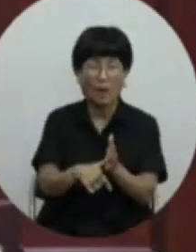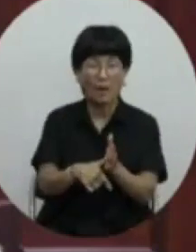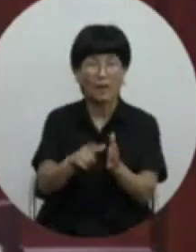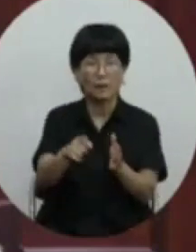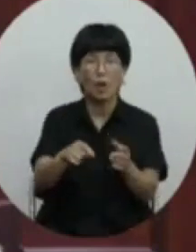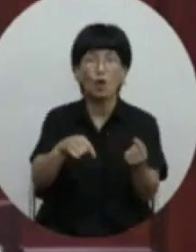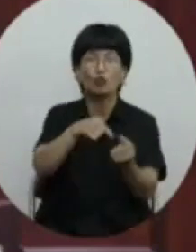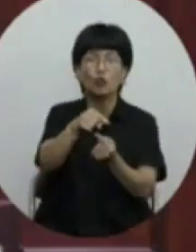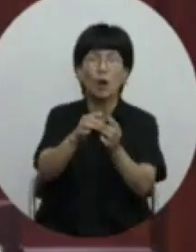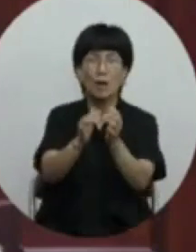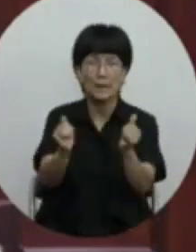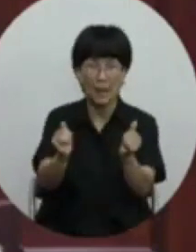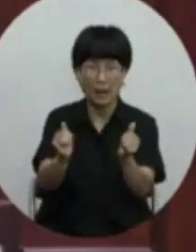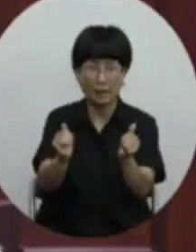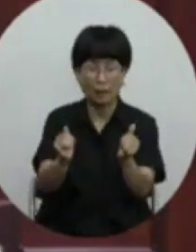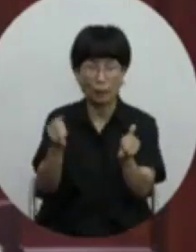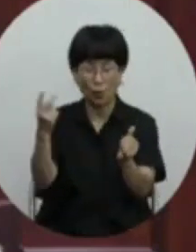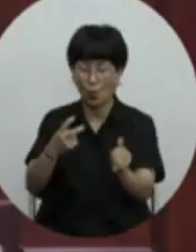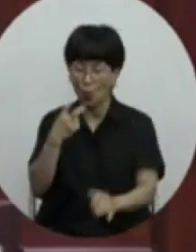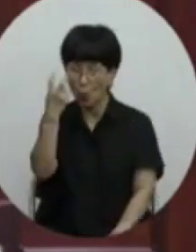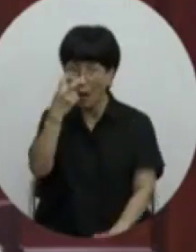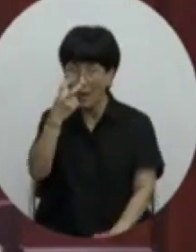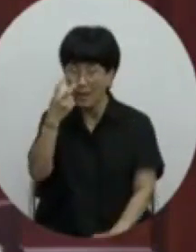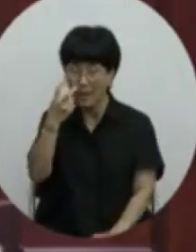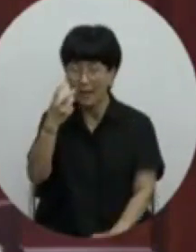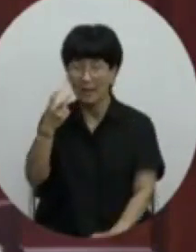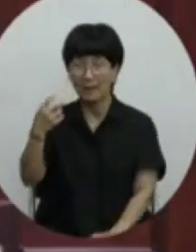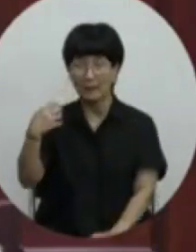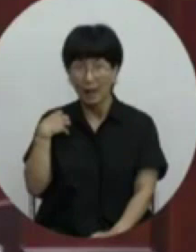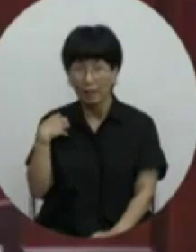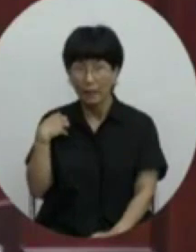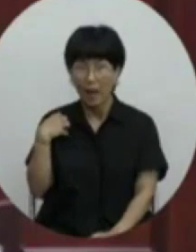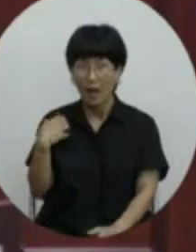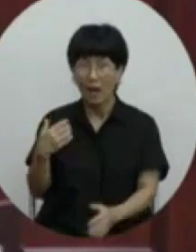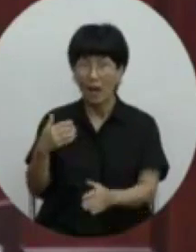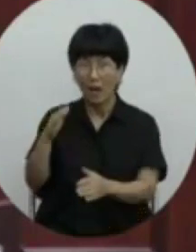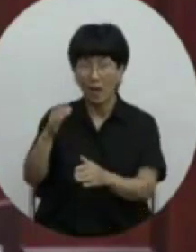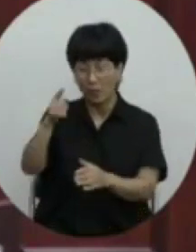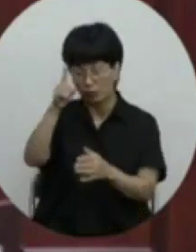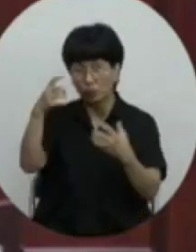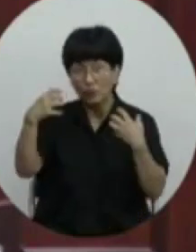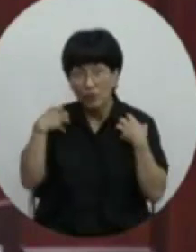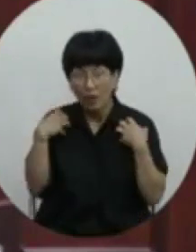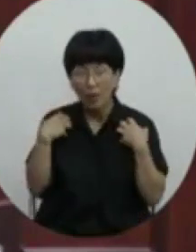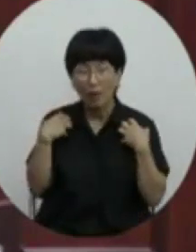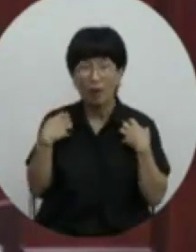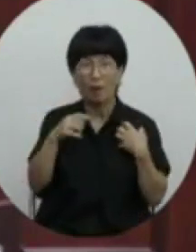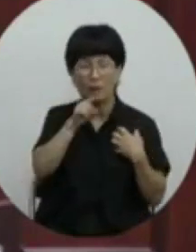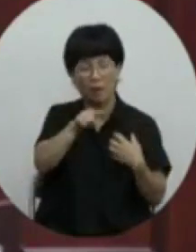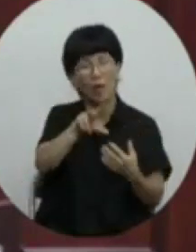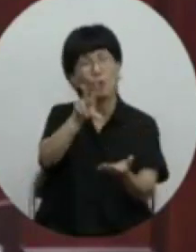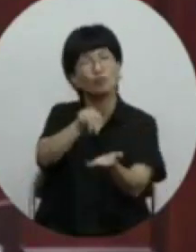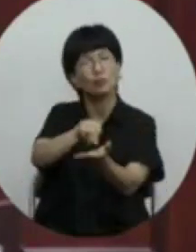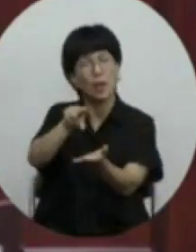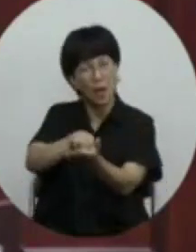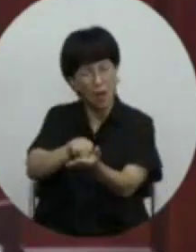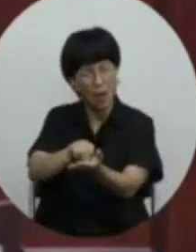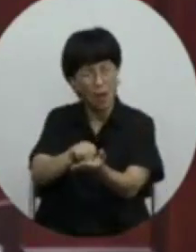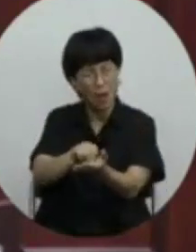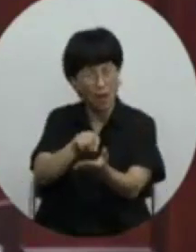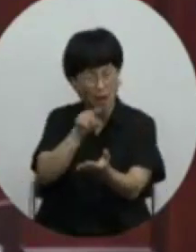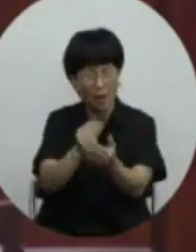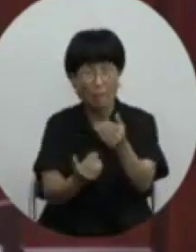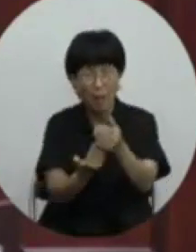사측과 이를 관리 감독하고 있는 담당 부처가 시설로 인해 발생하는 문제들을 해결해야 하는